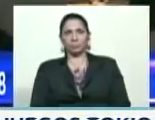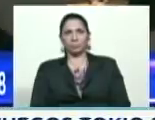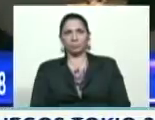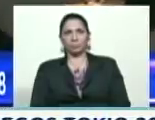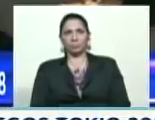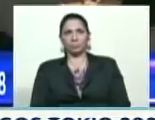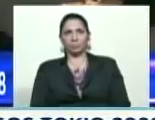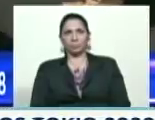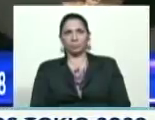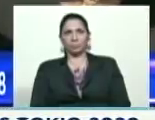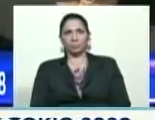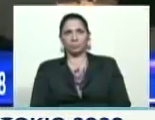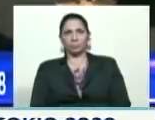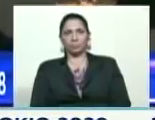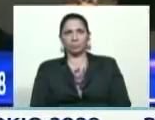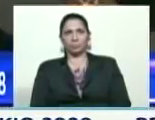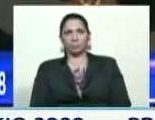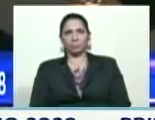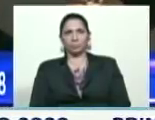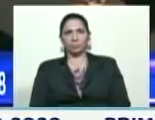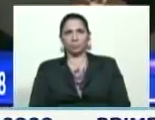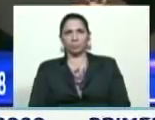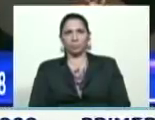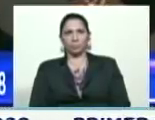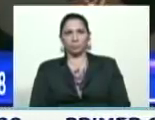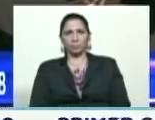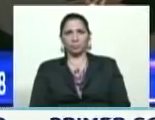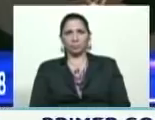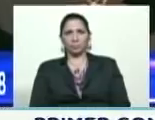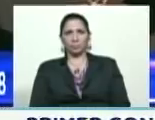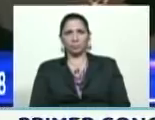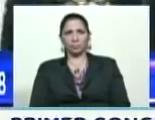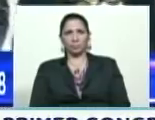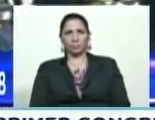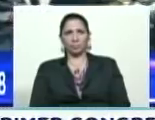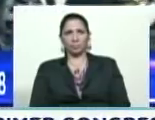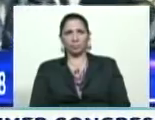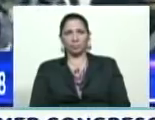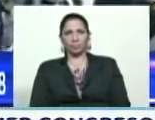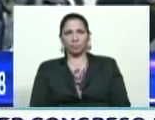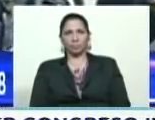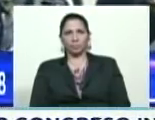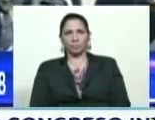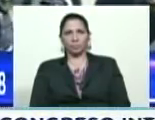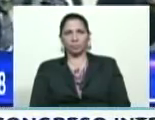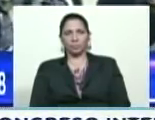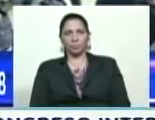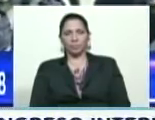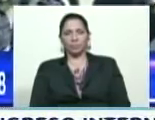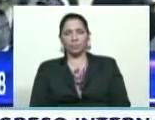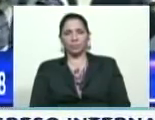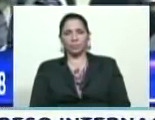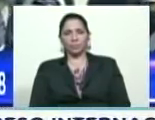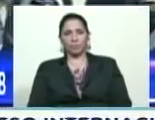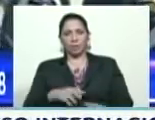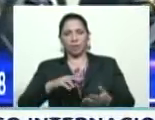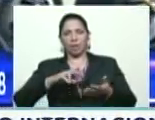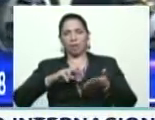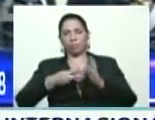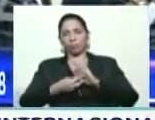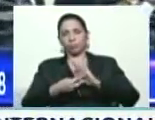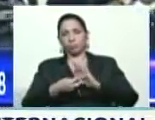Уважаемые дамы и господа, глубоко уважаемый министр обороны Боливарианской Республики Венесуэла Владимир Падрино